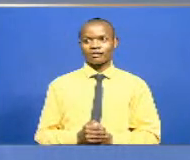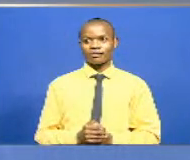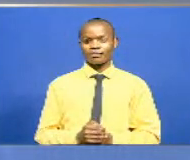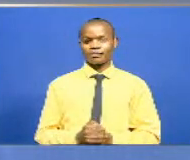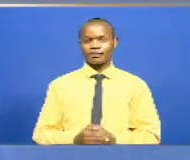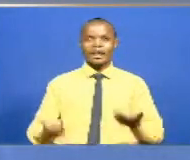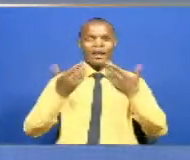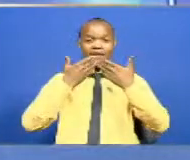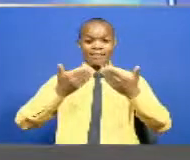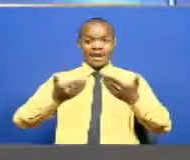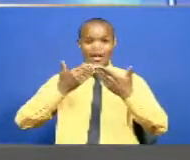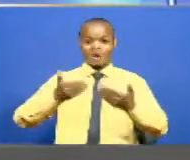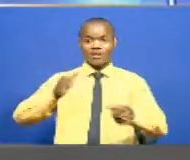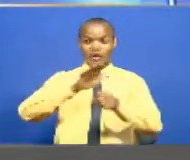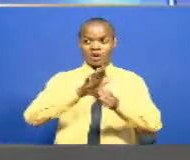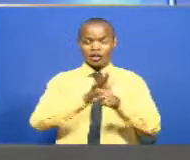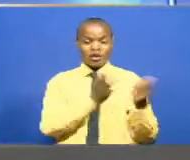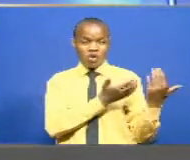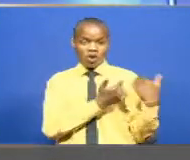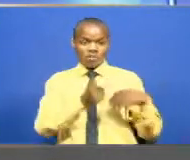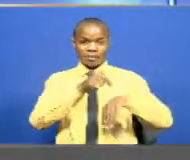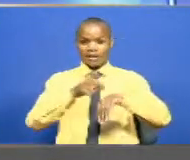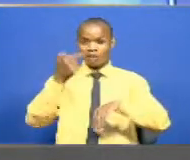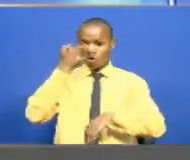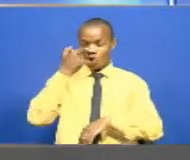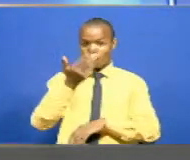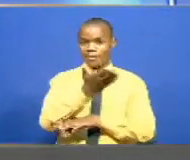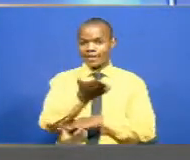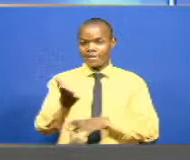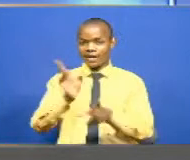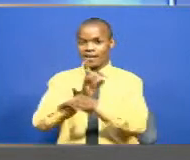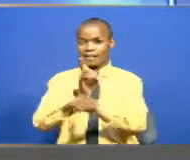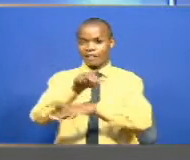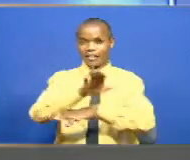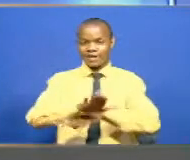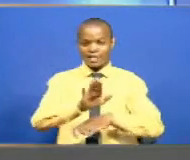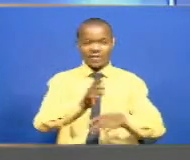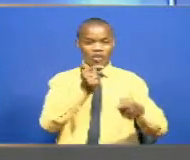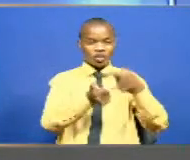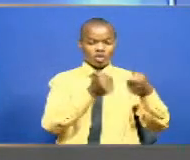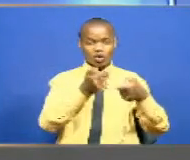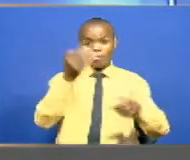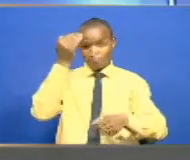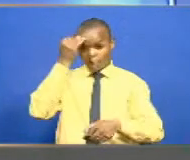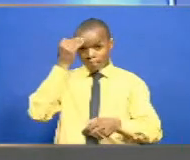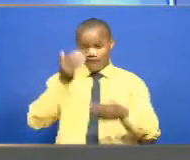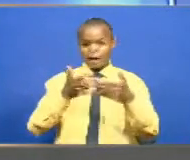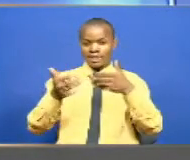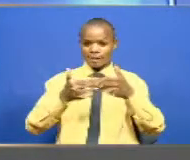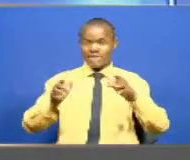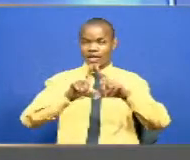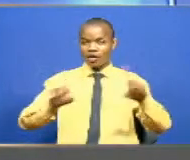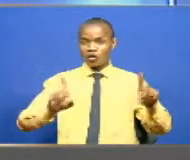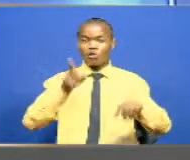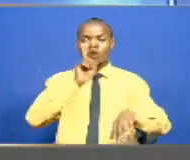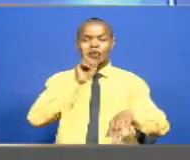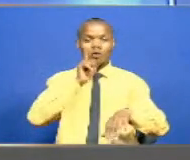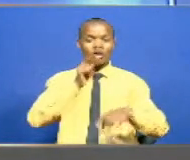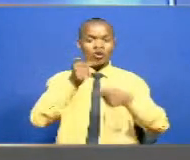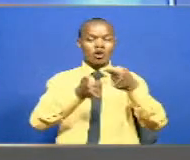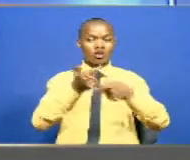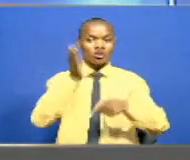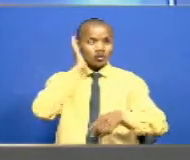Asante, natumai ukiwa hapo nyumbani, mahali popote ulipo, nawe pia unaendelea kujifunza ishara. Kesho tutaendelea katika